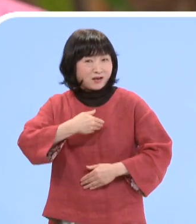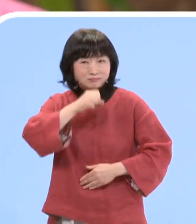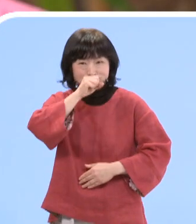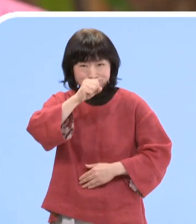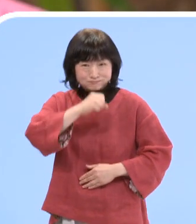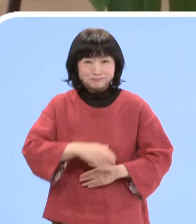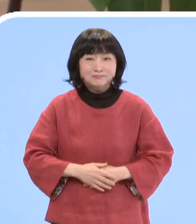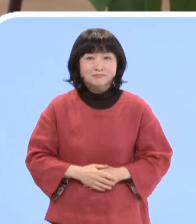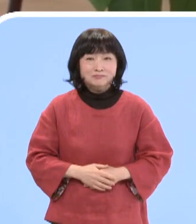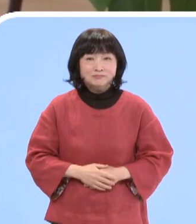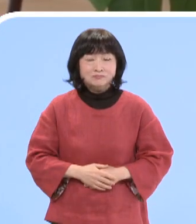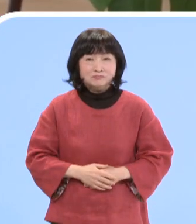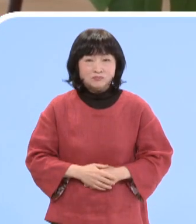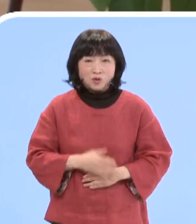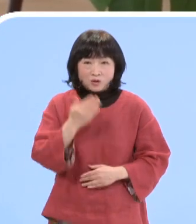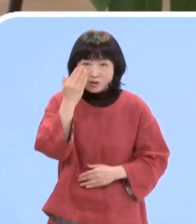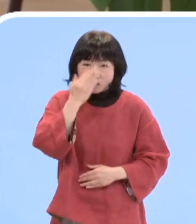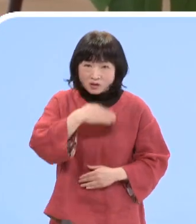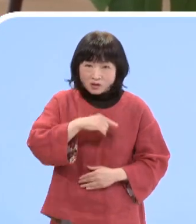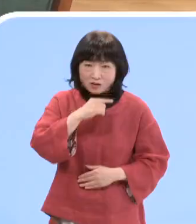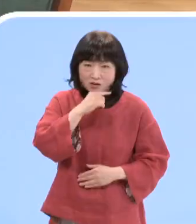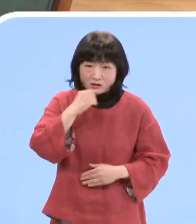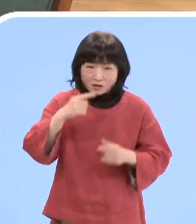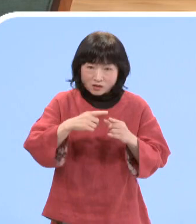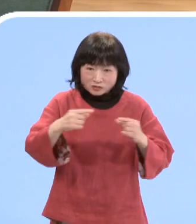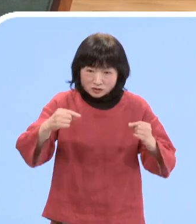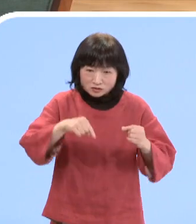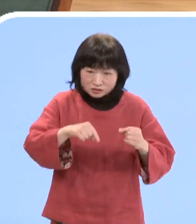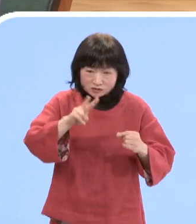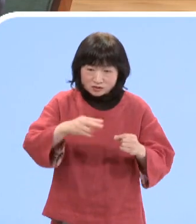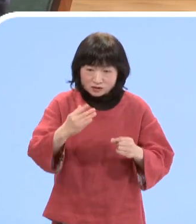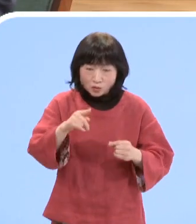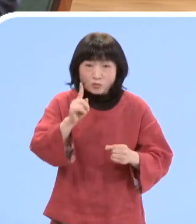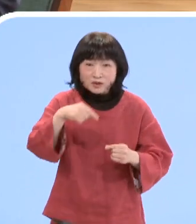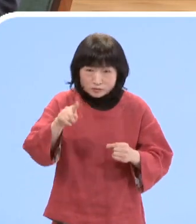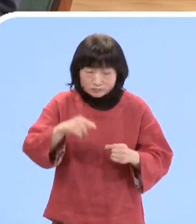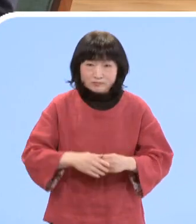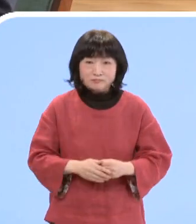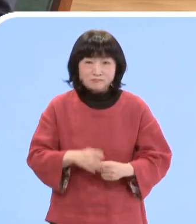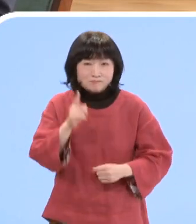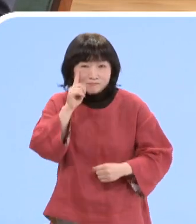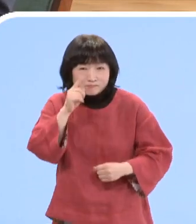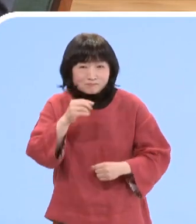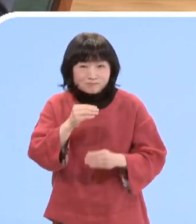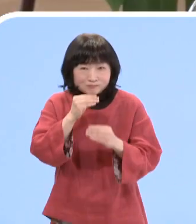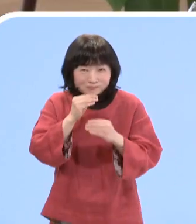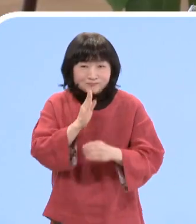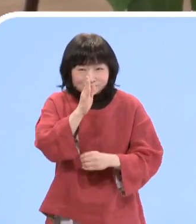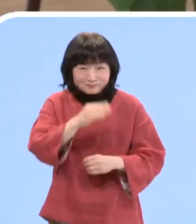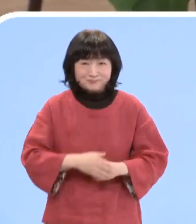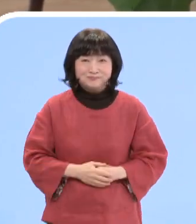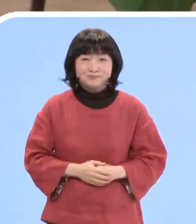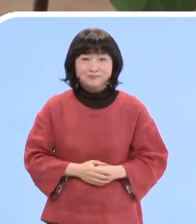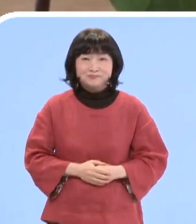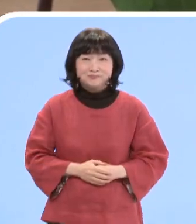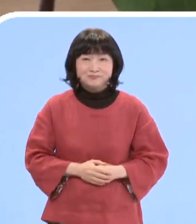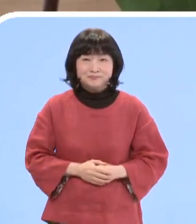い。 人参にリコピン、 はい、召し上がってみてください。 はい、じゃあいただきます。